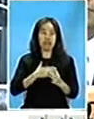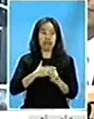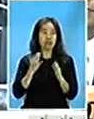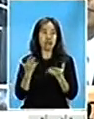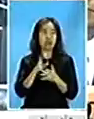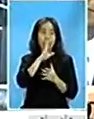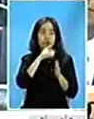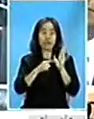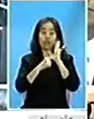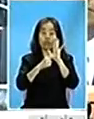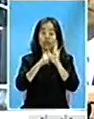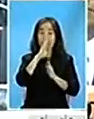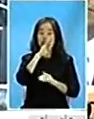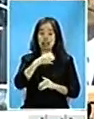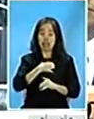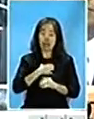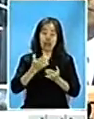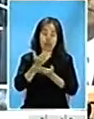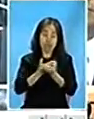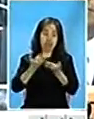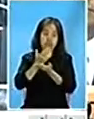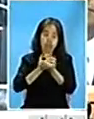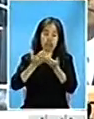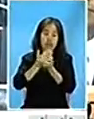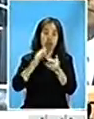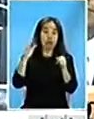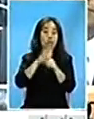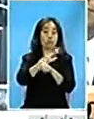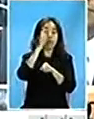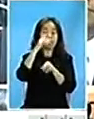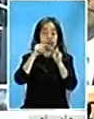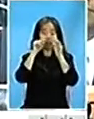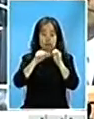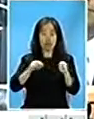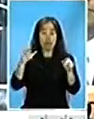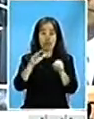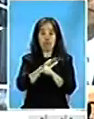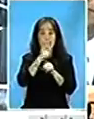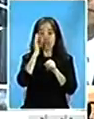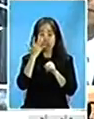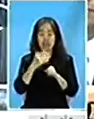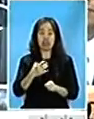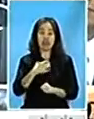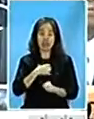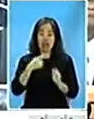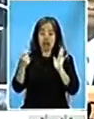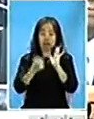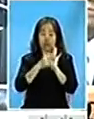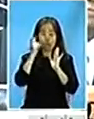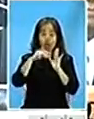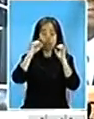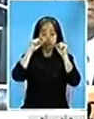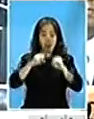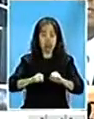ช่นถ้ายังพิจารณาไปไม่ครบมาตราแล้วก็จะระบุว่าจะต้องลงมติในว